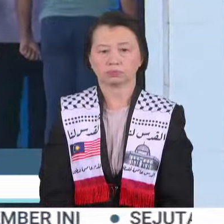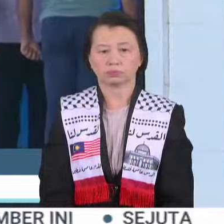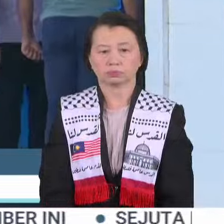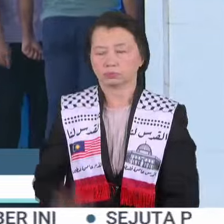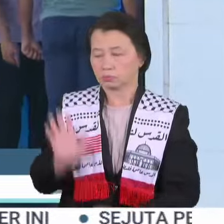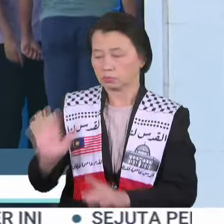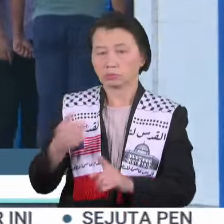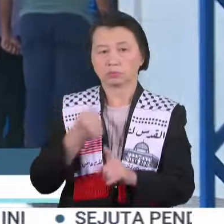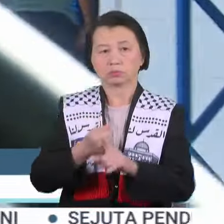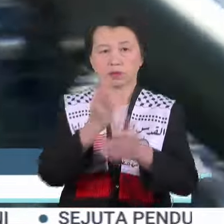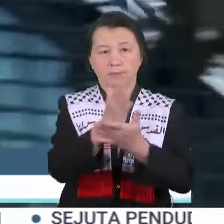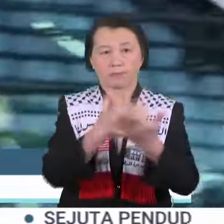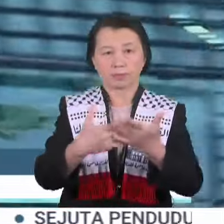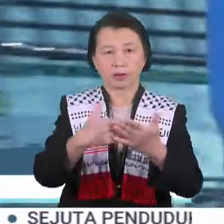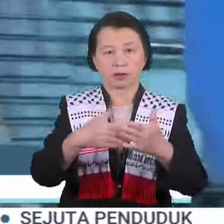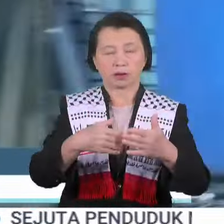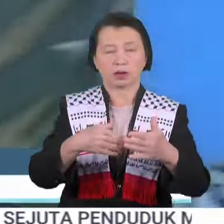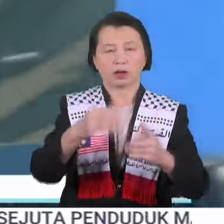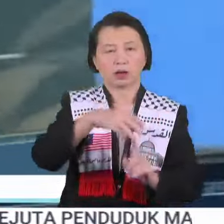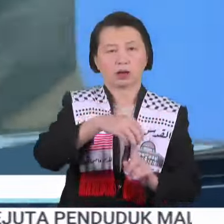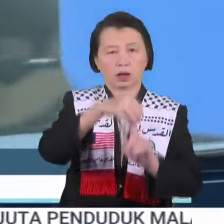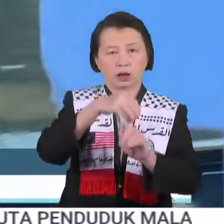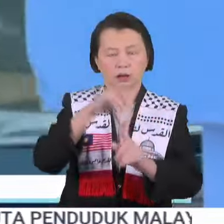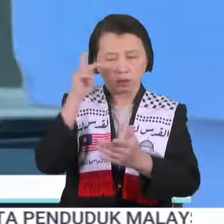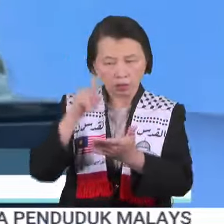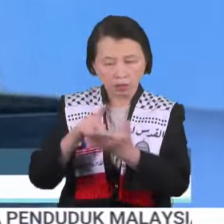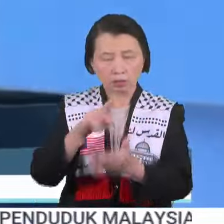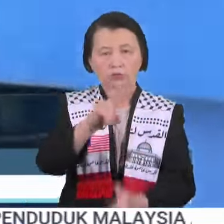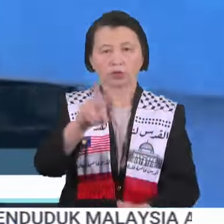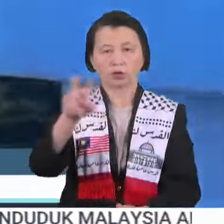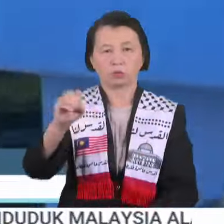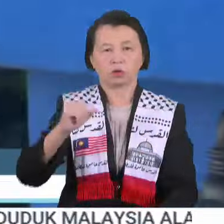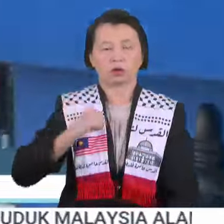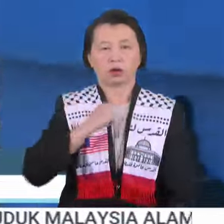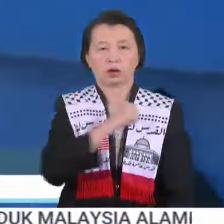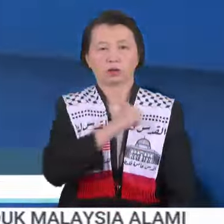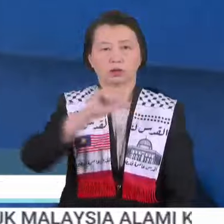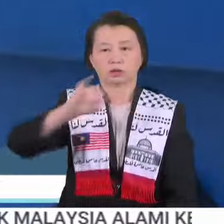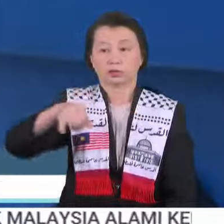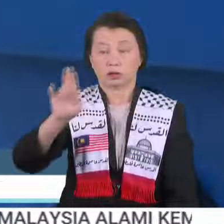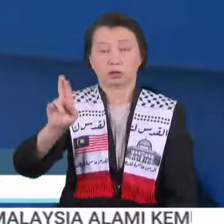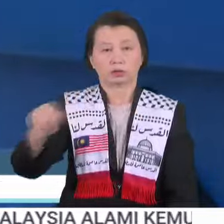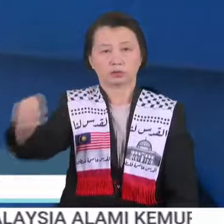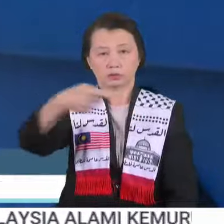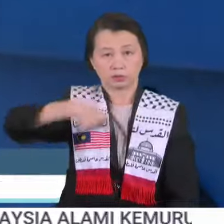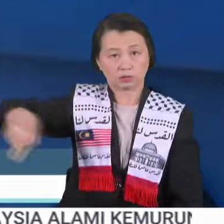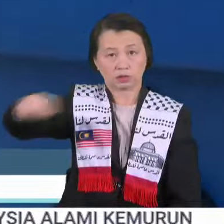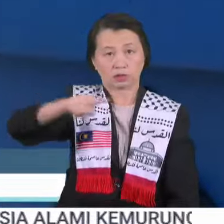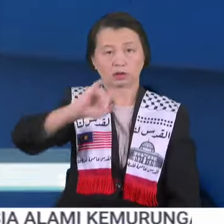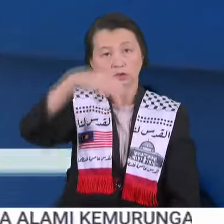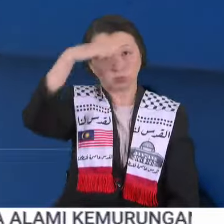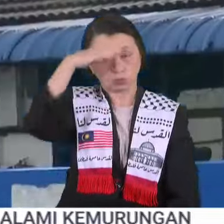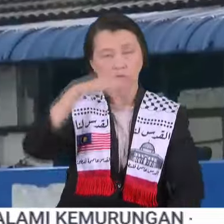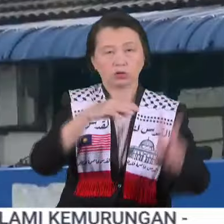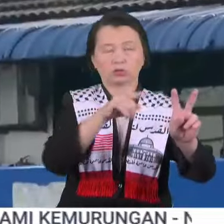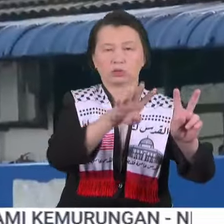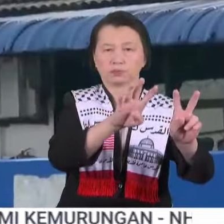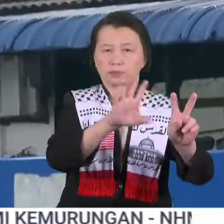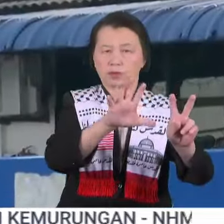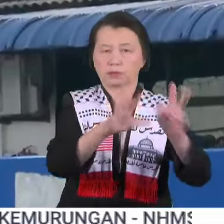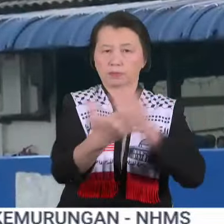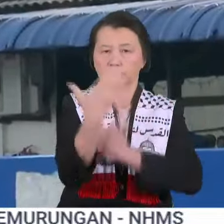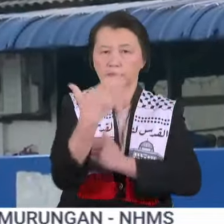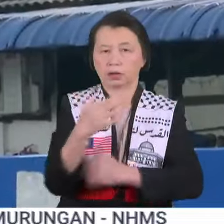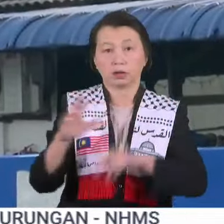Beliau mengarahkan bahagian Cawangan Khas mengesan dan mengenal pasti lebih 20 ahli JI di sekitar Johor. Dalam kejadian 2.45 pagi tadi,